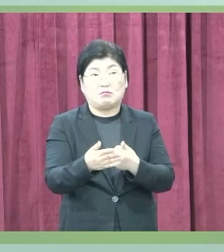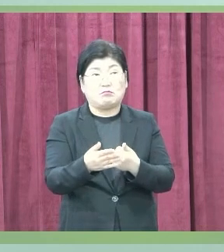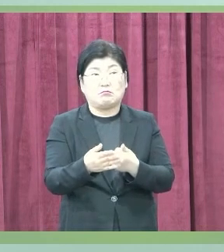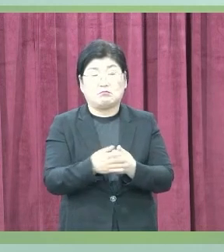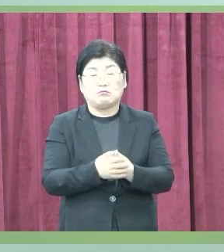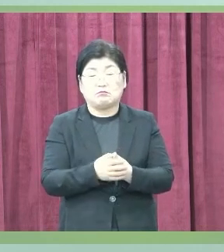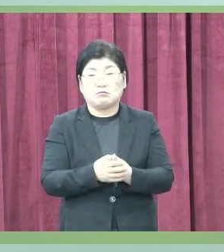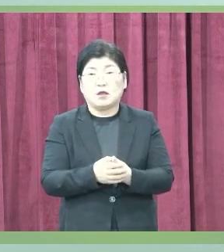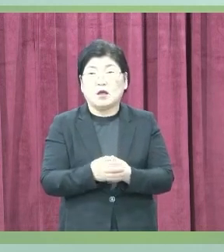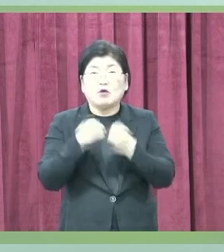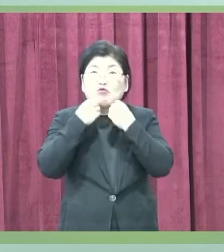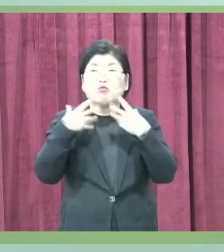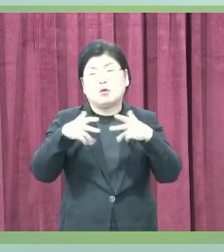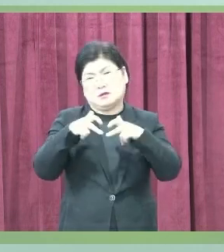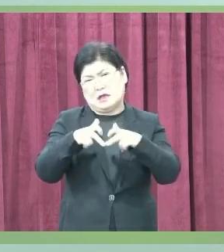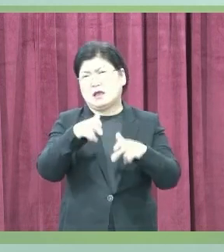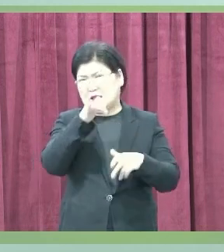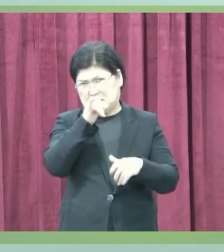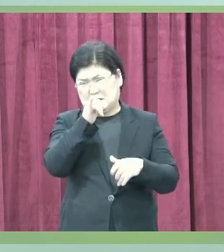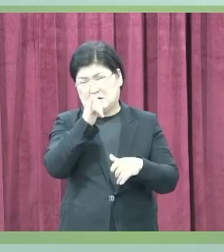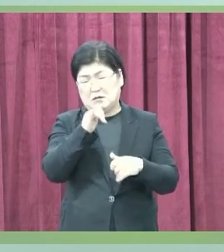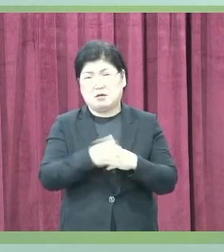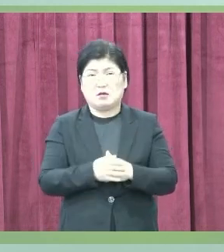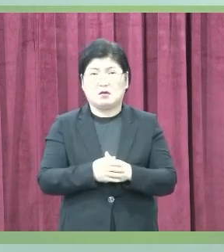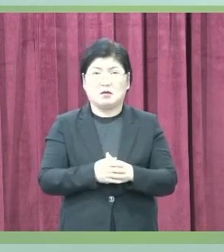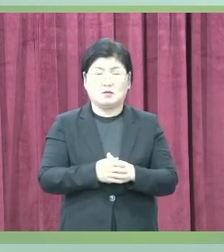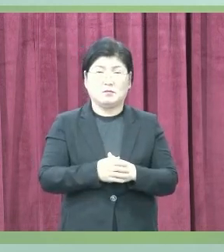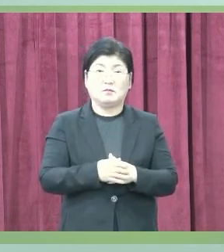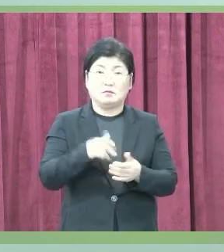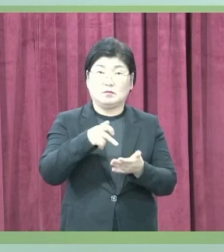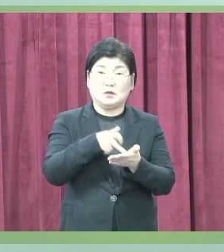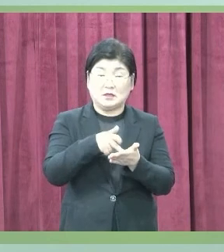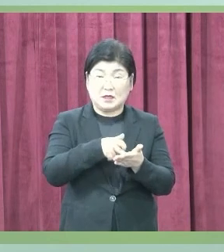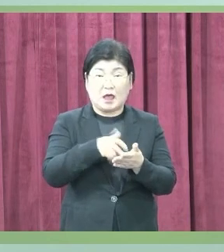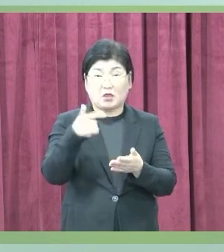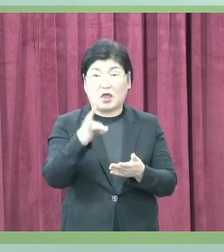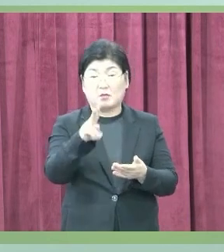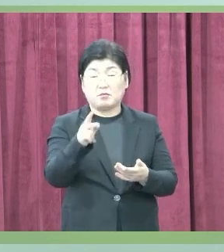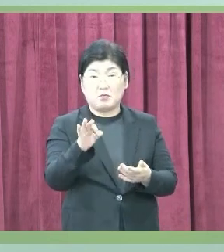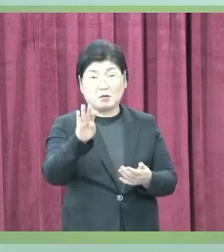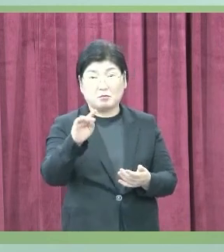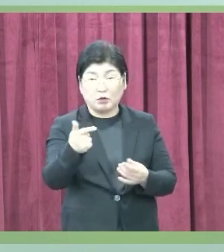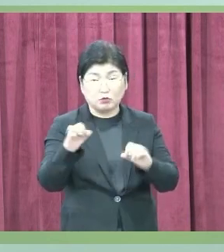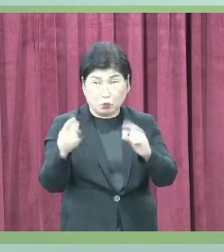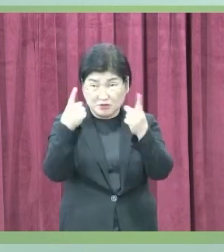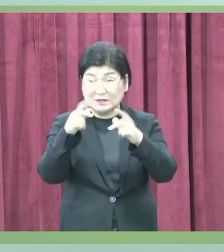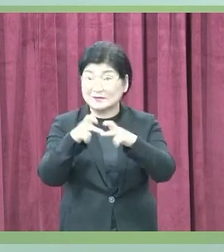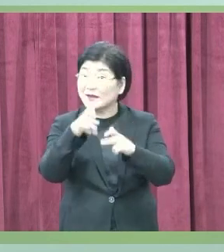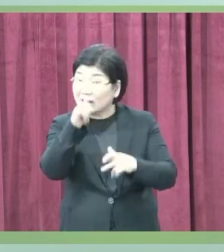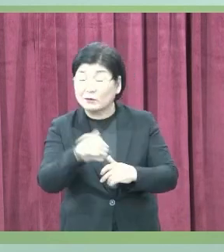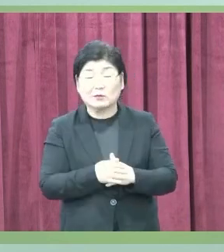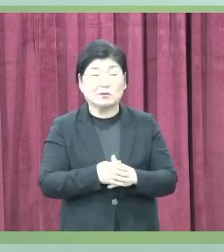오버랩은 아니지만 중복 장애는 있을 수 있습니다. 그래서 A 장애, 지체 장애와 뇌병변 장애를 동시에 갖고 있을 수는 있고,